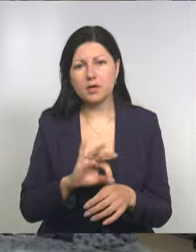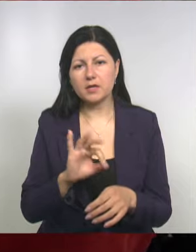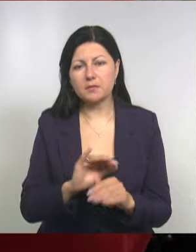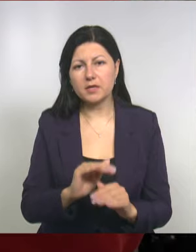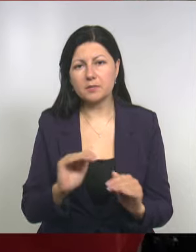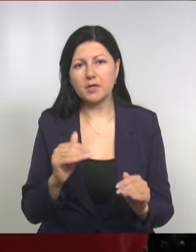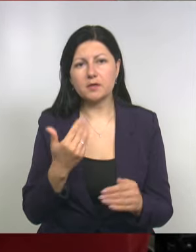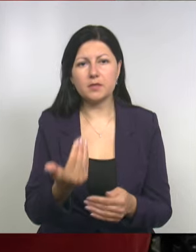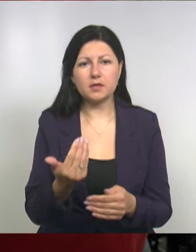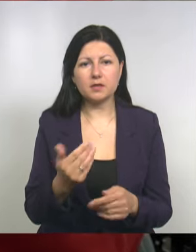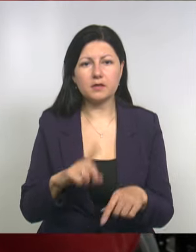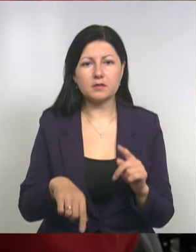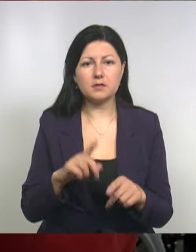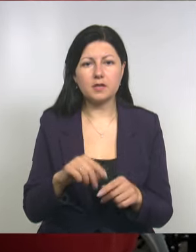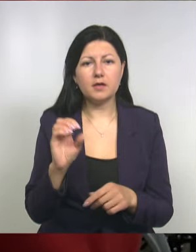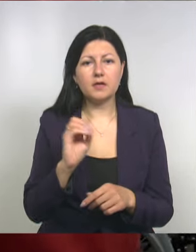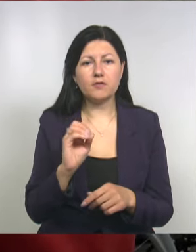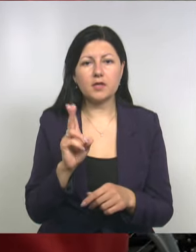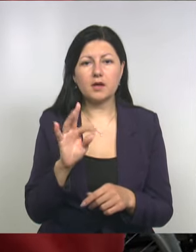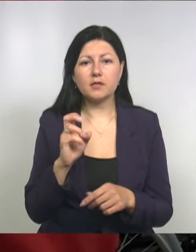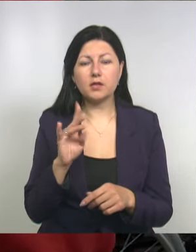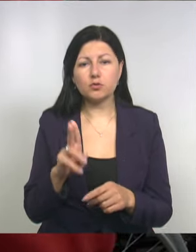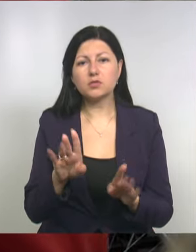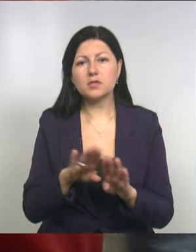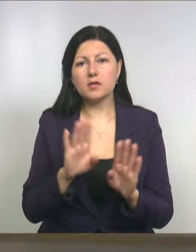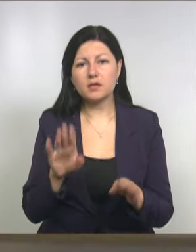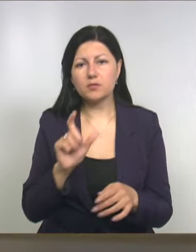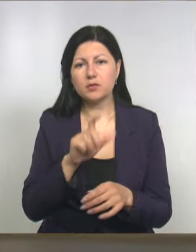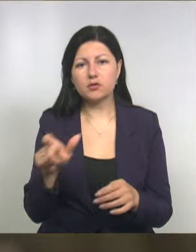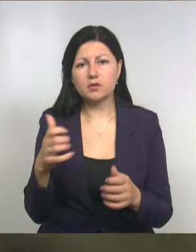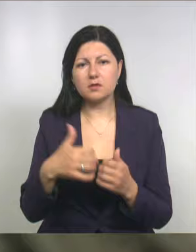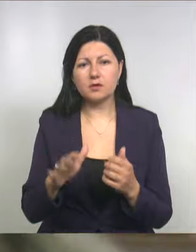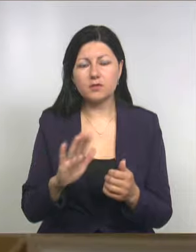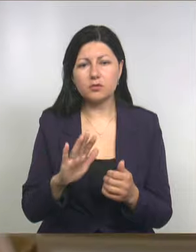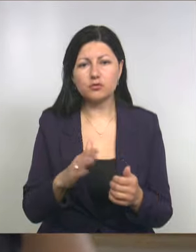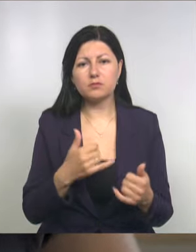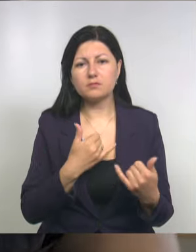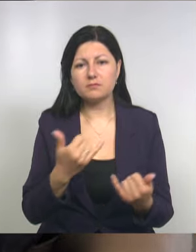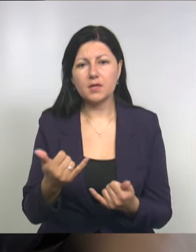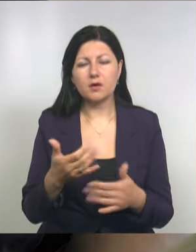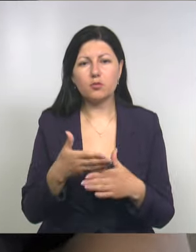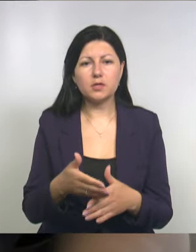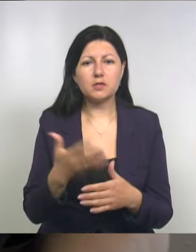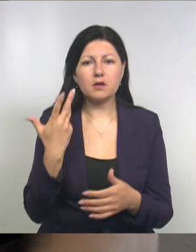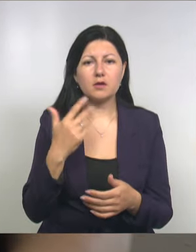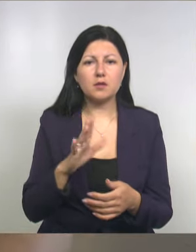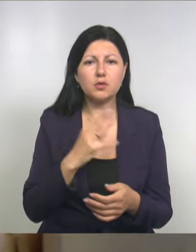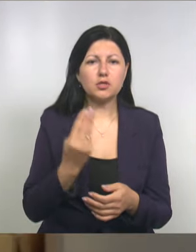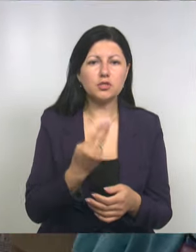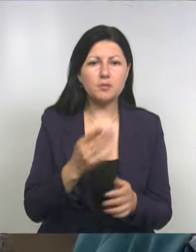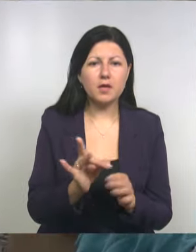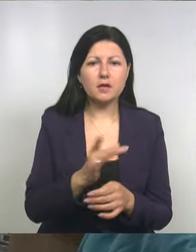родителям. Евгения Кондратюк с такими же неравнодушными дни напролет раздавала гуманитарку, когда киевские формирования яростно обстреливали